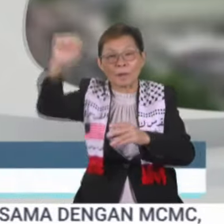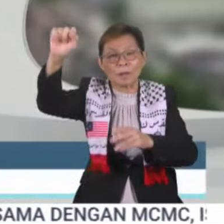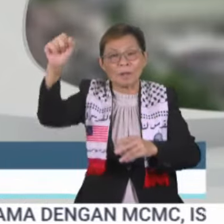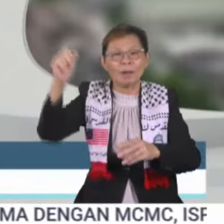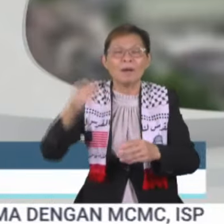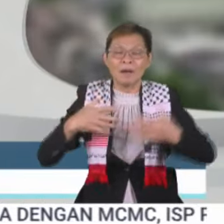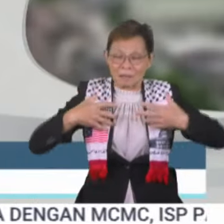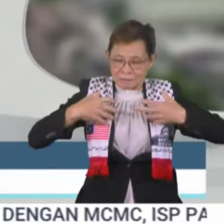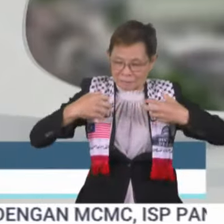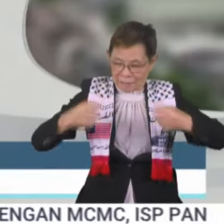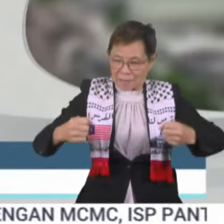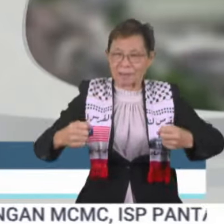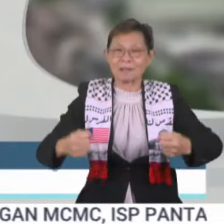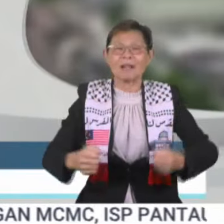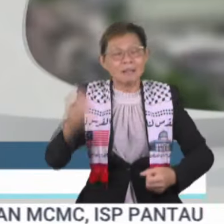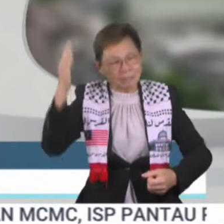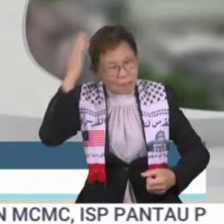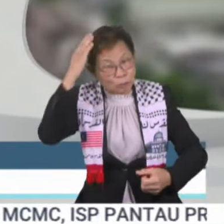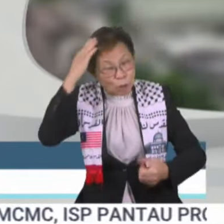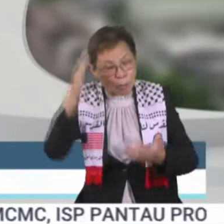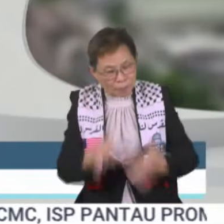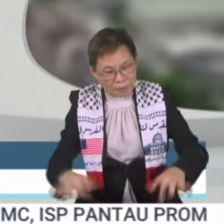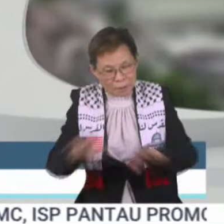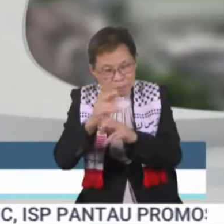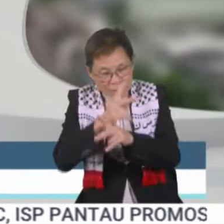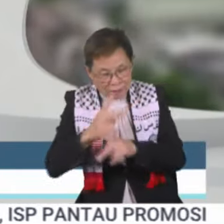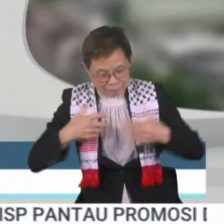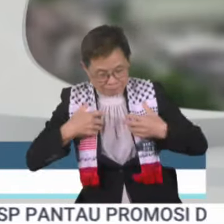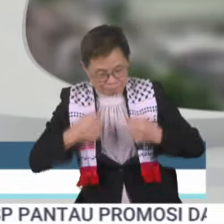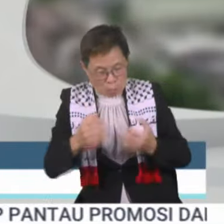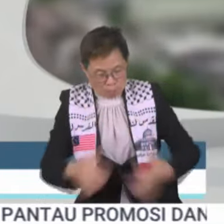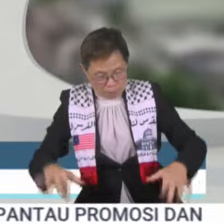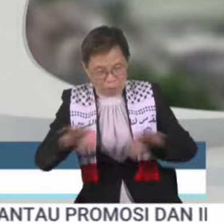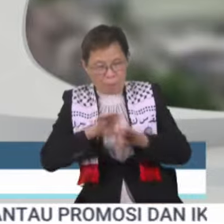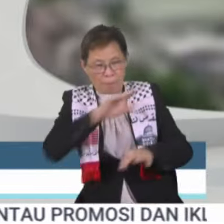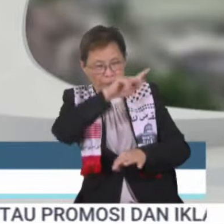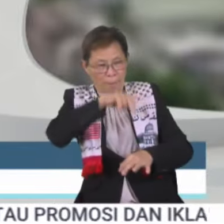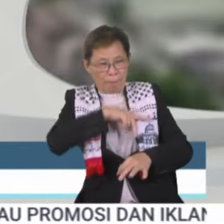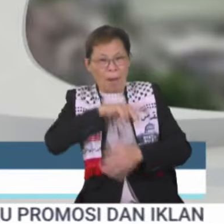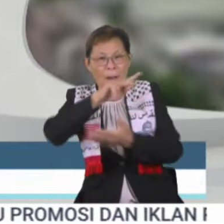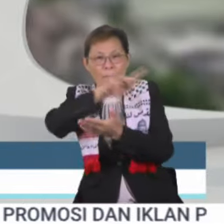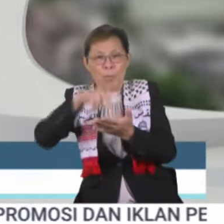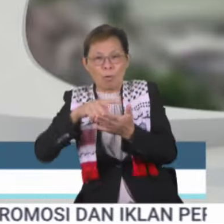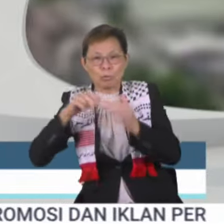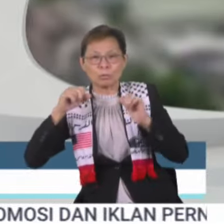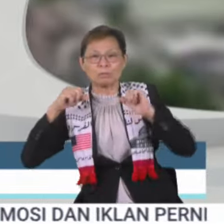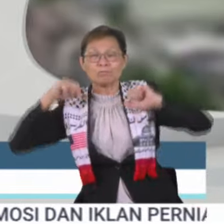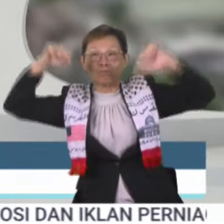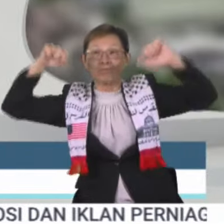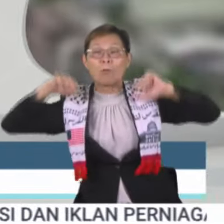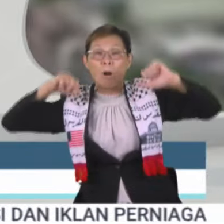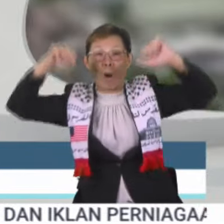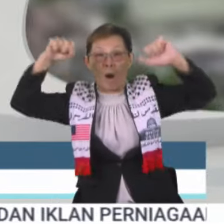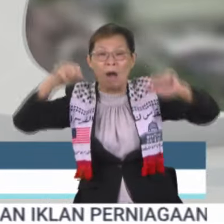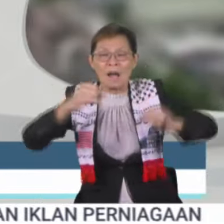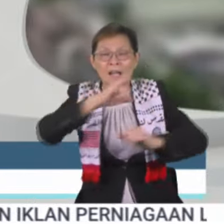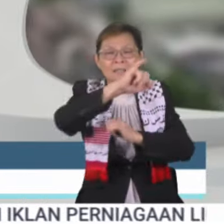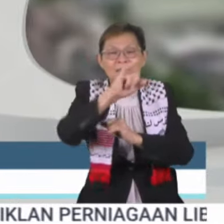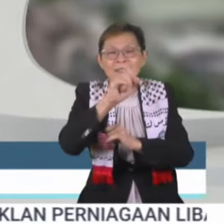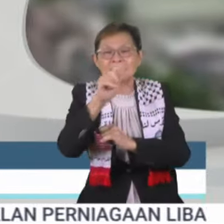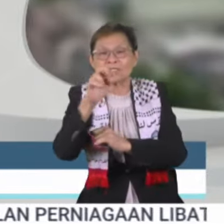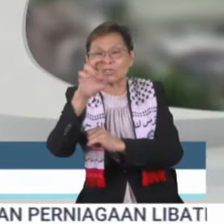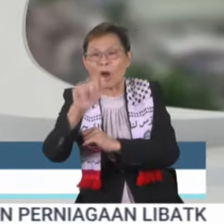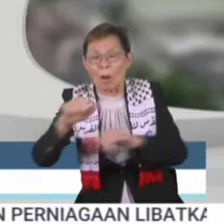aspek kesihatan. Menyedari pentingnya penjagaan kesihatan, pemilik sebuah pusat gimnasium di Tok Jalai Jitra